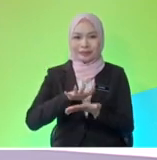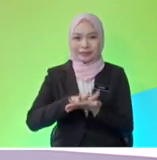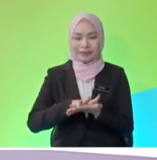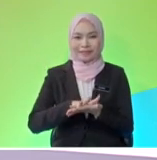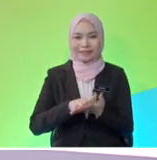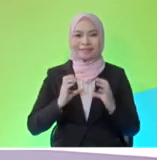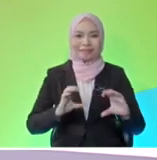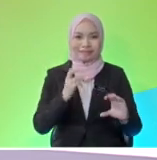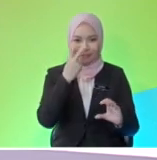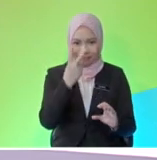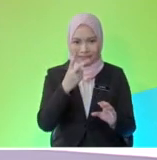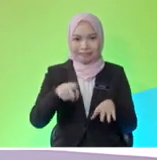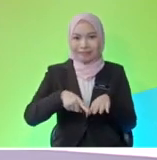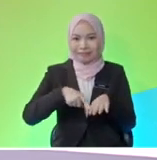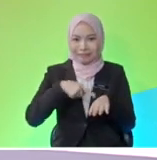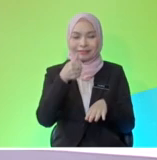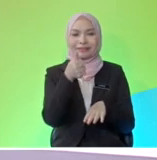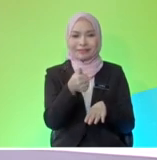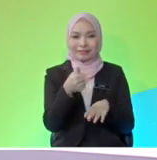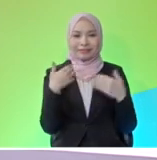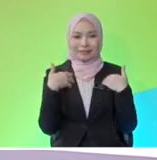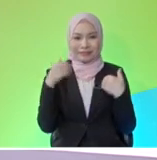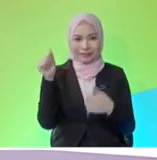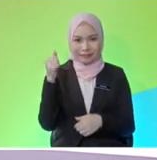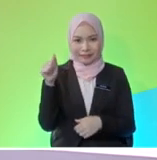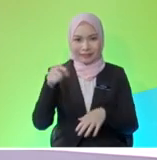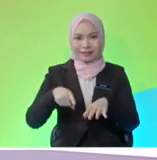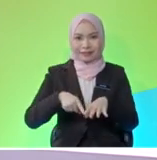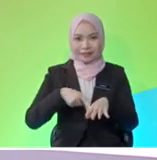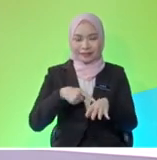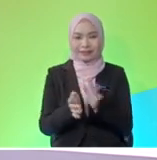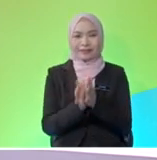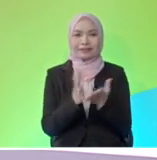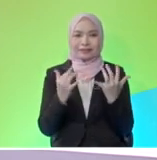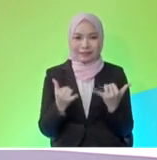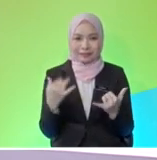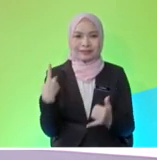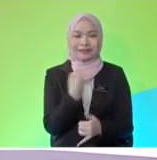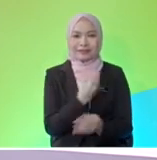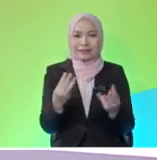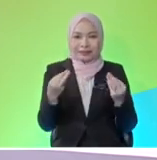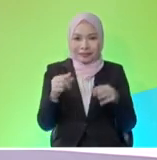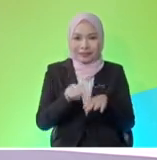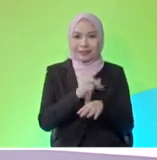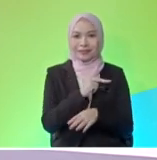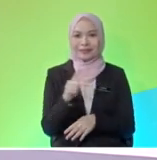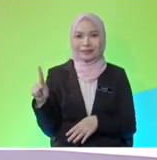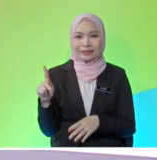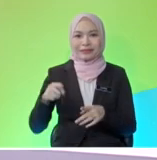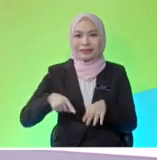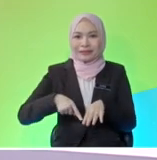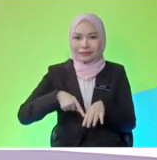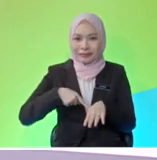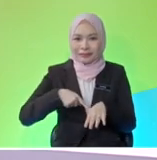menariknya kita boleh membilang dengan menggunakan jari-jari kita saja. Baik cikgu, untuk slot kita pada hari mata pelajaran matematik